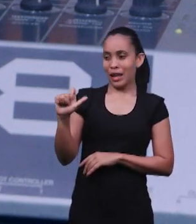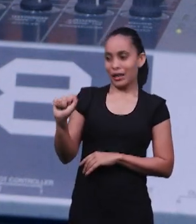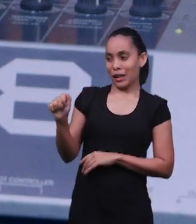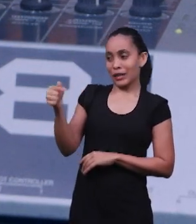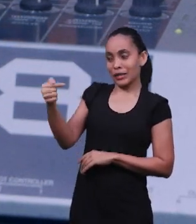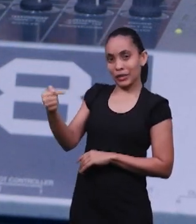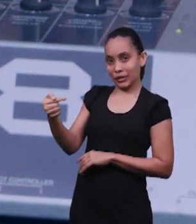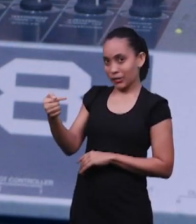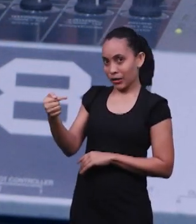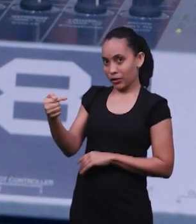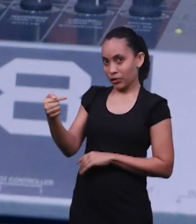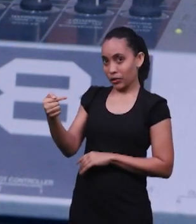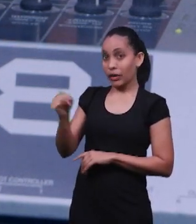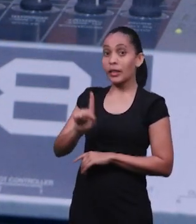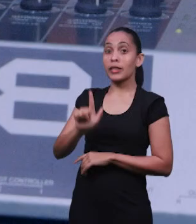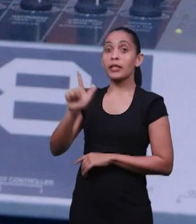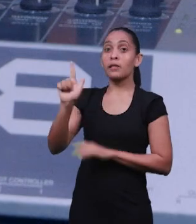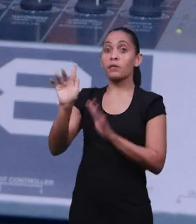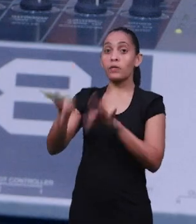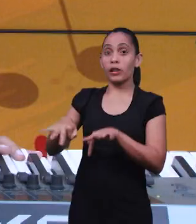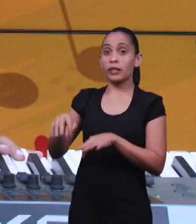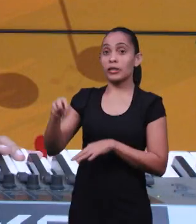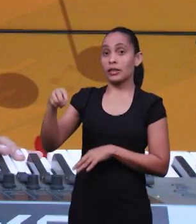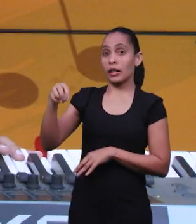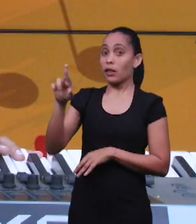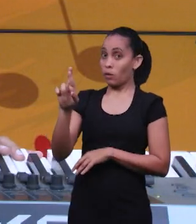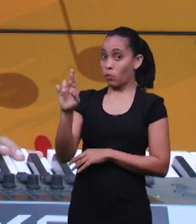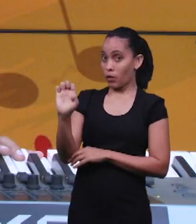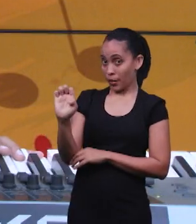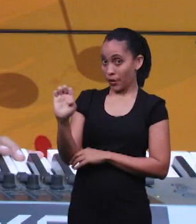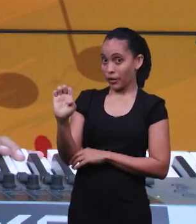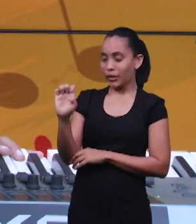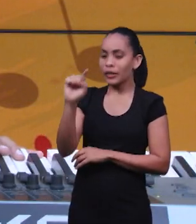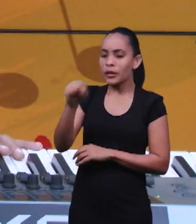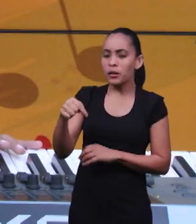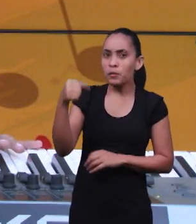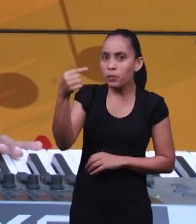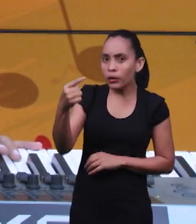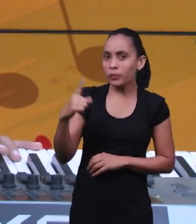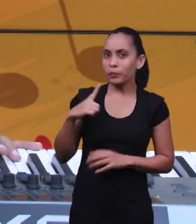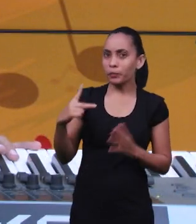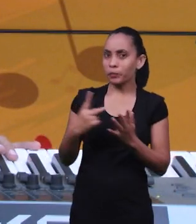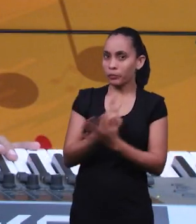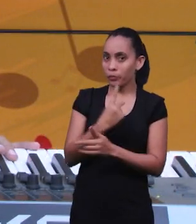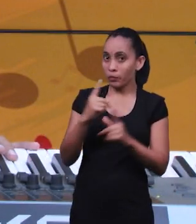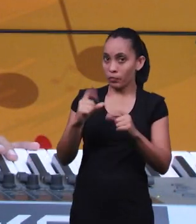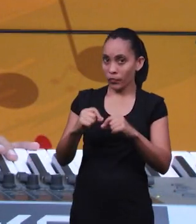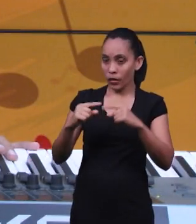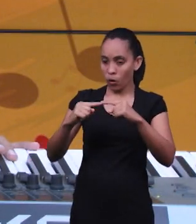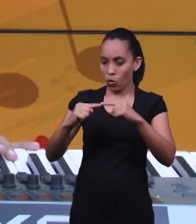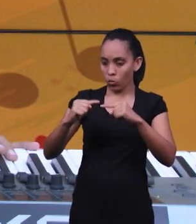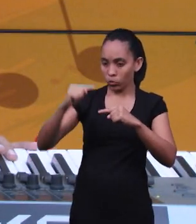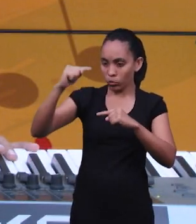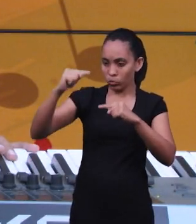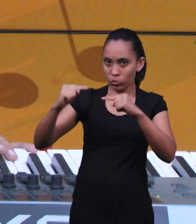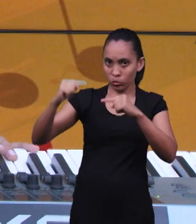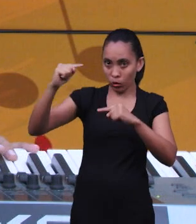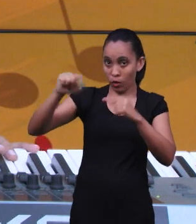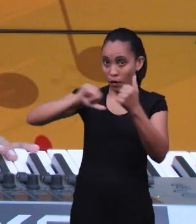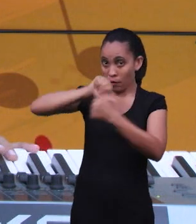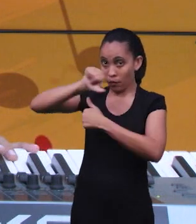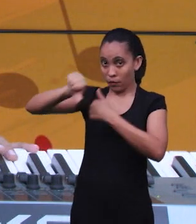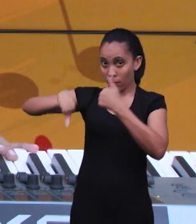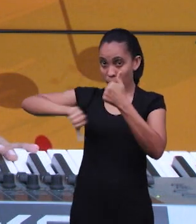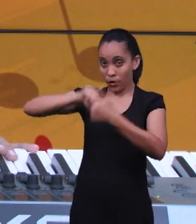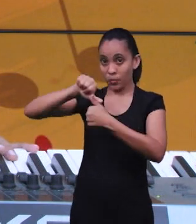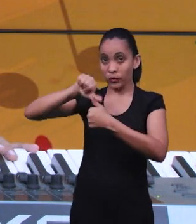le sol de La, et le Ré. À partir de là, le ton, la tonalité, il augmente.